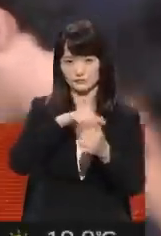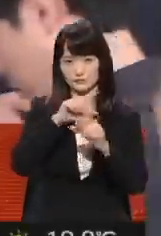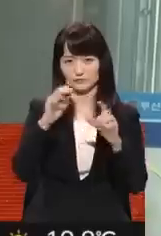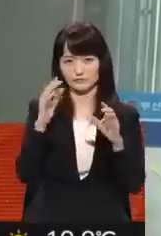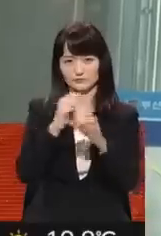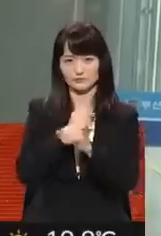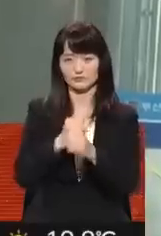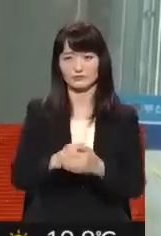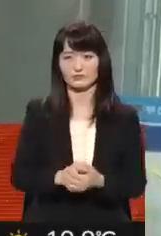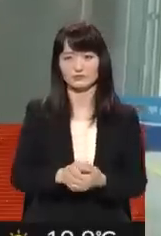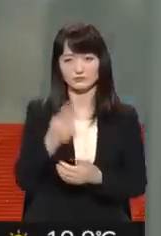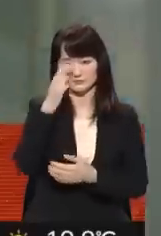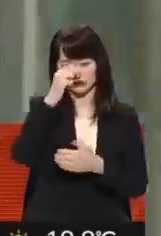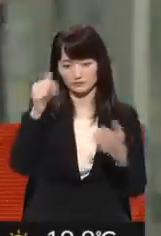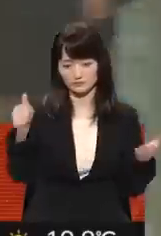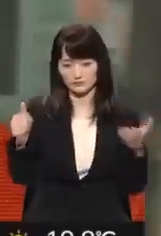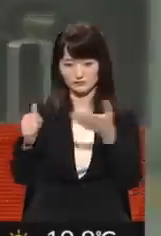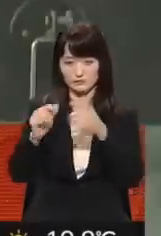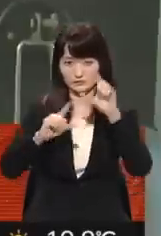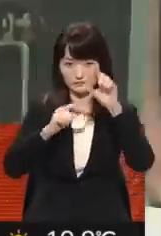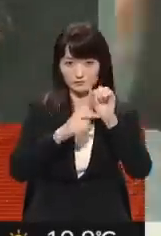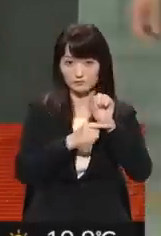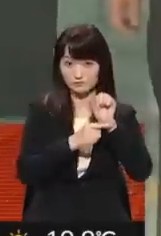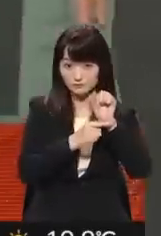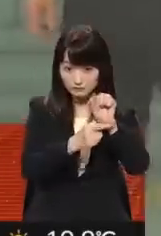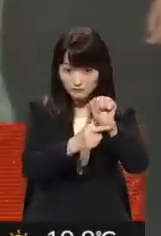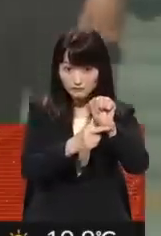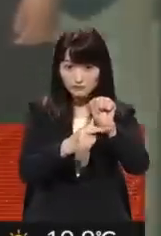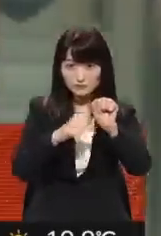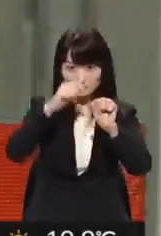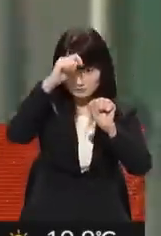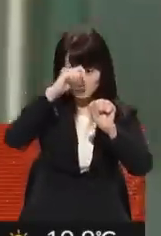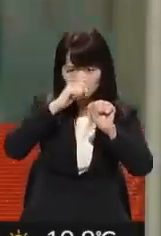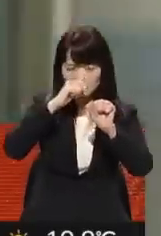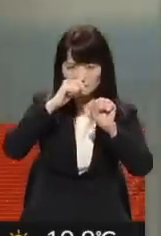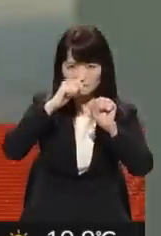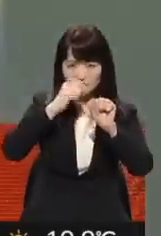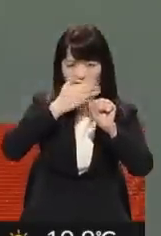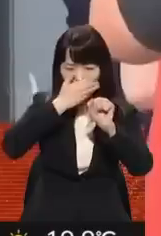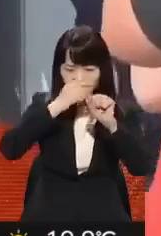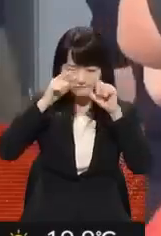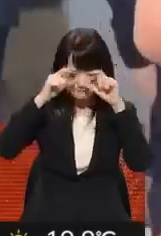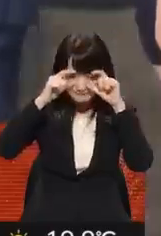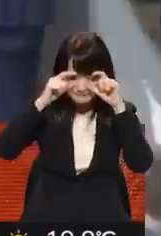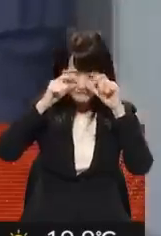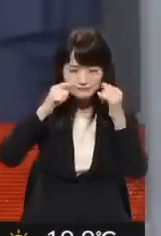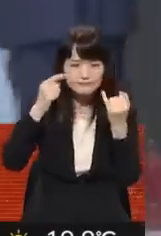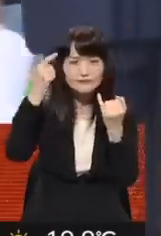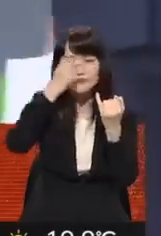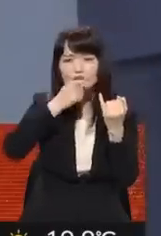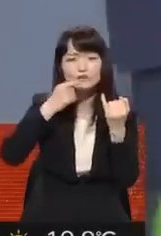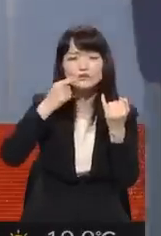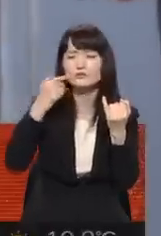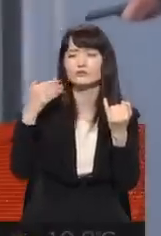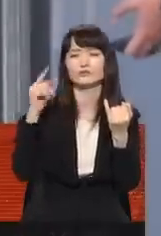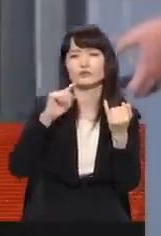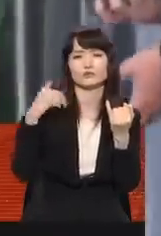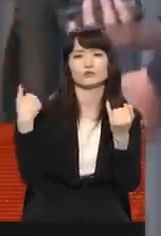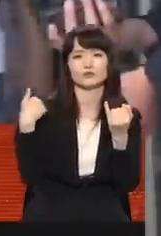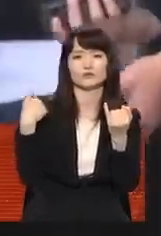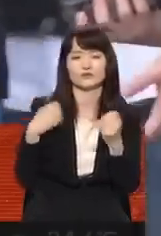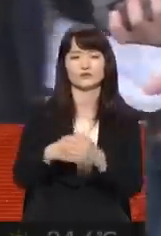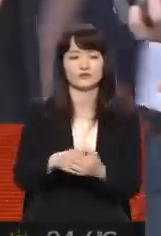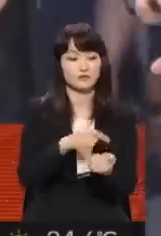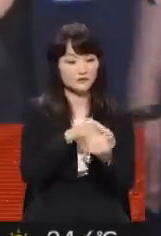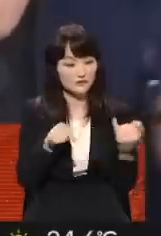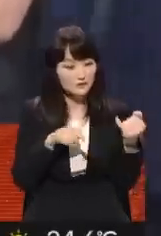일단 송치가 되고 모습이 드러났지만 말씀하신 것처럼 모자, 마스크, 안경까지 쓴 상태여서 얼굴이 보이진 않았습니다. 살해한 이유를 물으니까요.